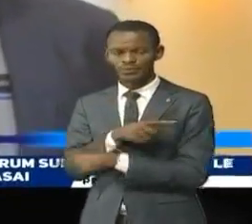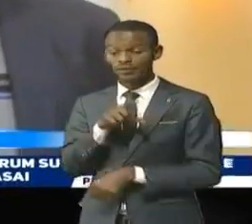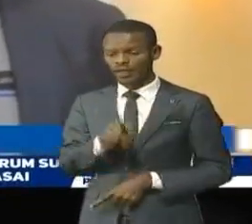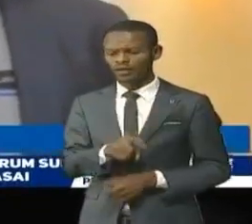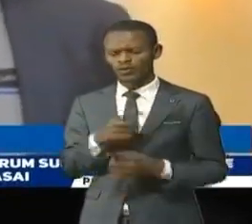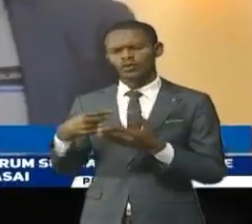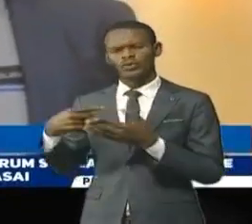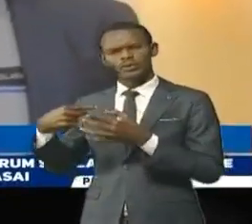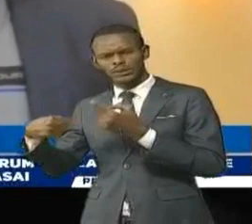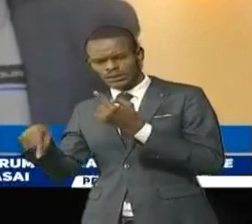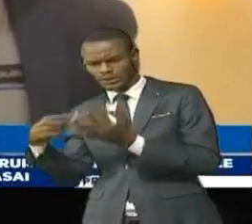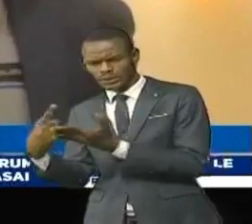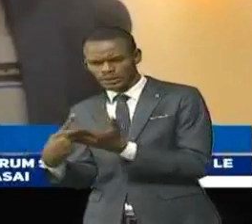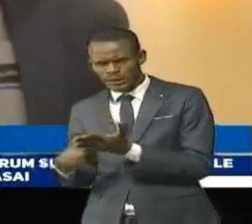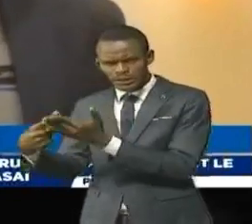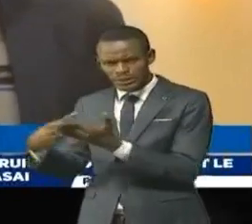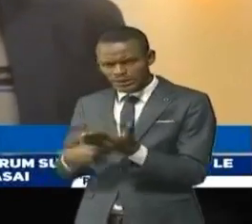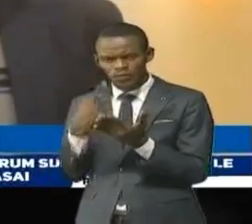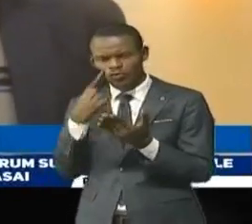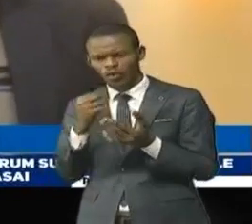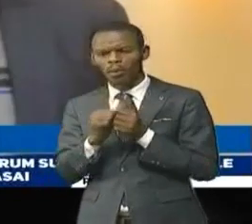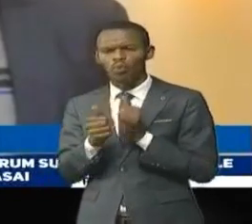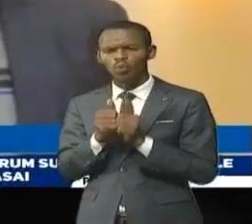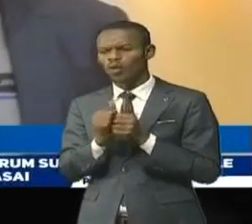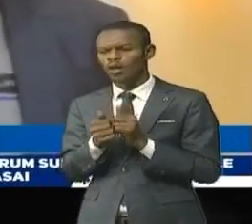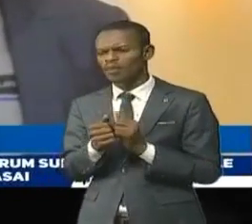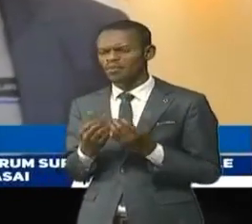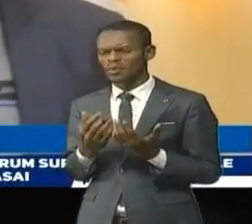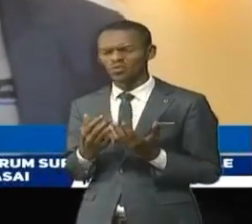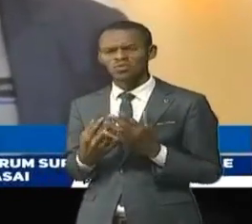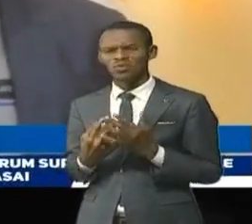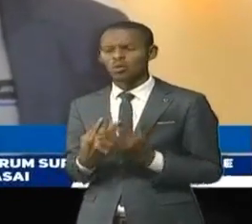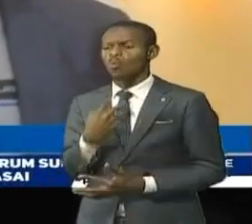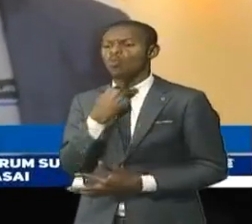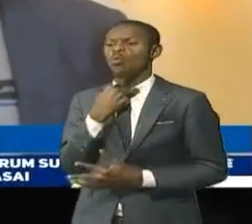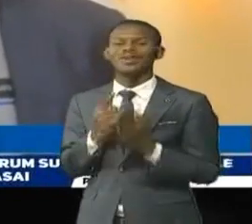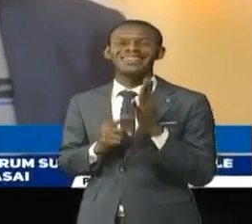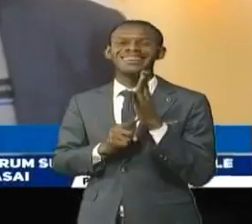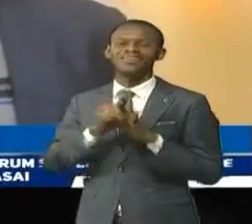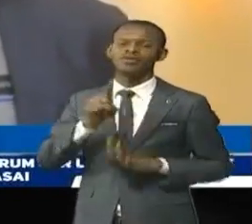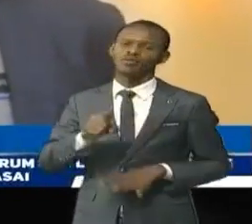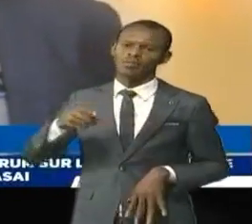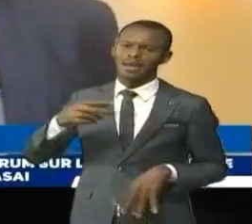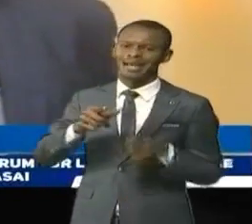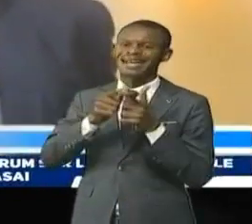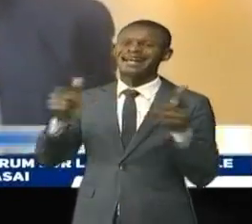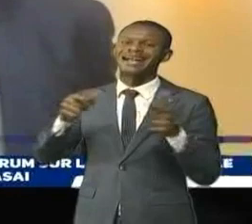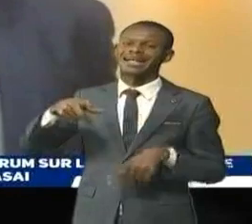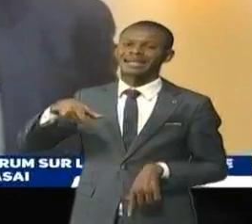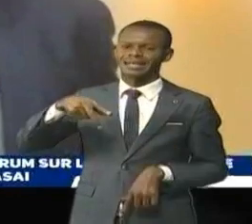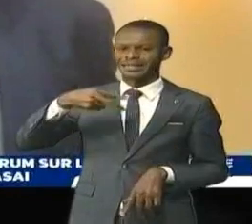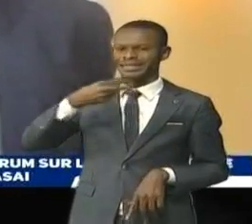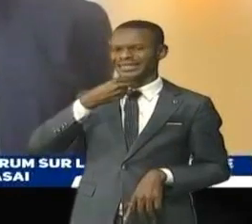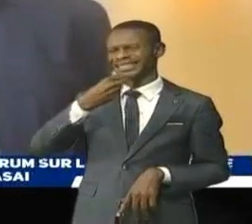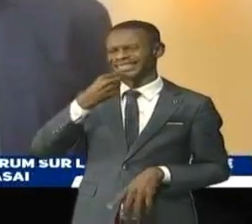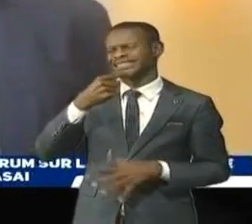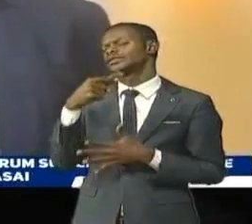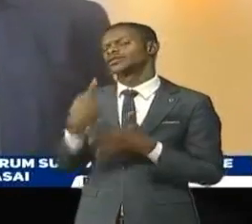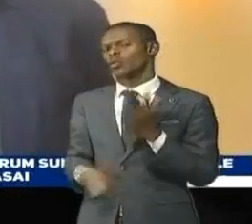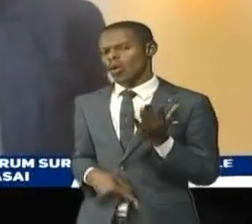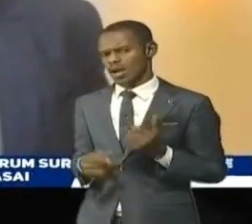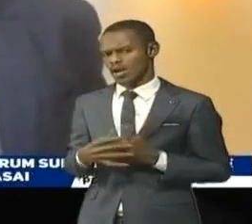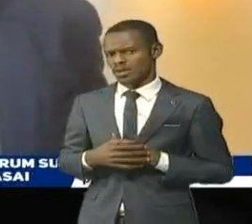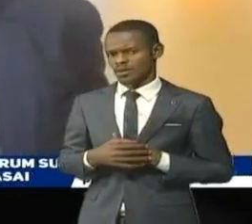Kassaï. Il faut discuter sur les défis qui sont du Grand Kassaï. Et il faut également discuter sur